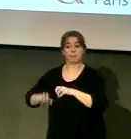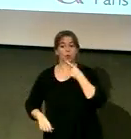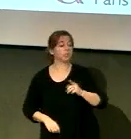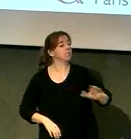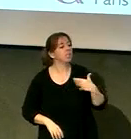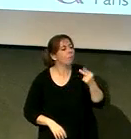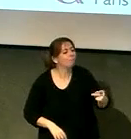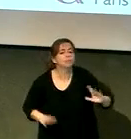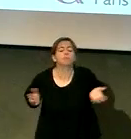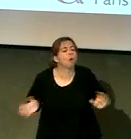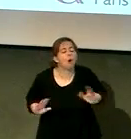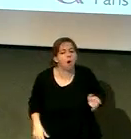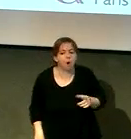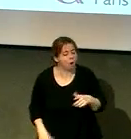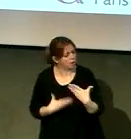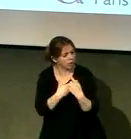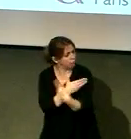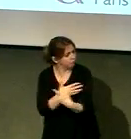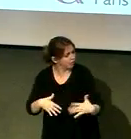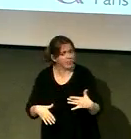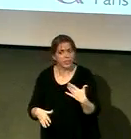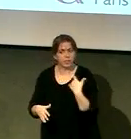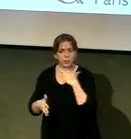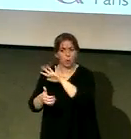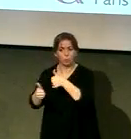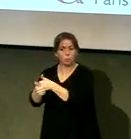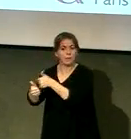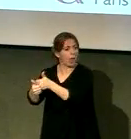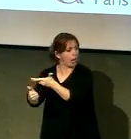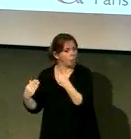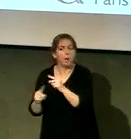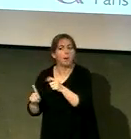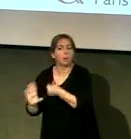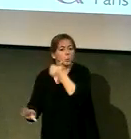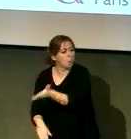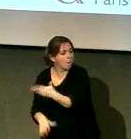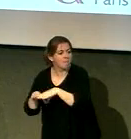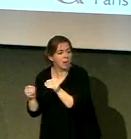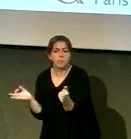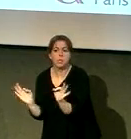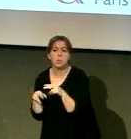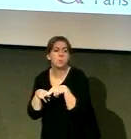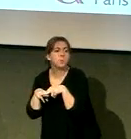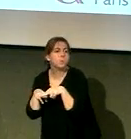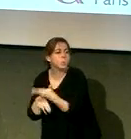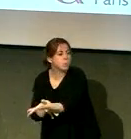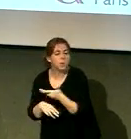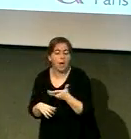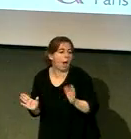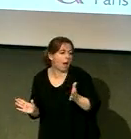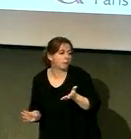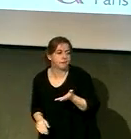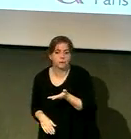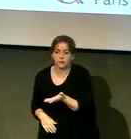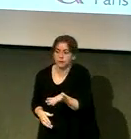fils. Lui, il est mis sous tutelle parce qu'il est absolument pas autonome. Il n'a pas de famille, il a pas vraiment pu